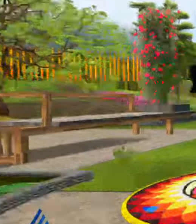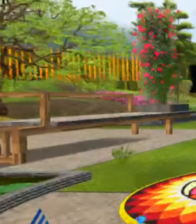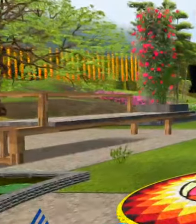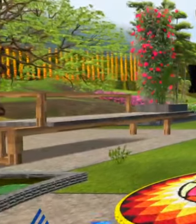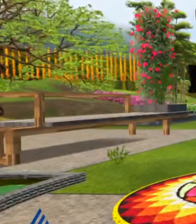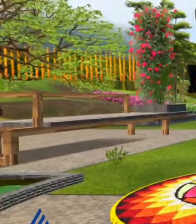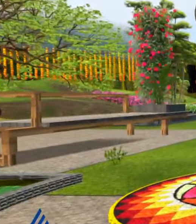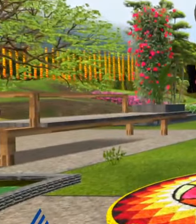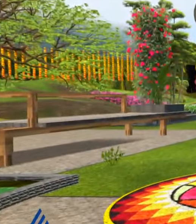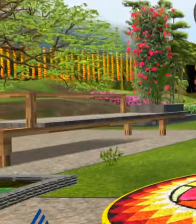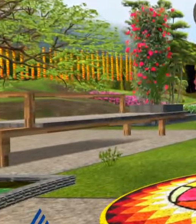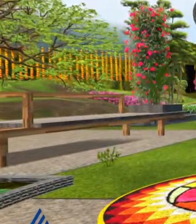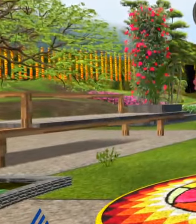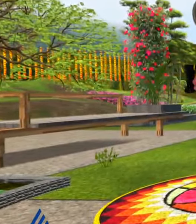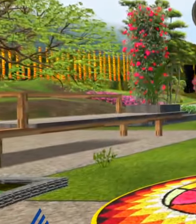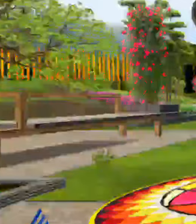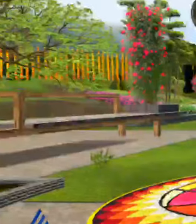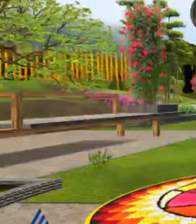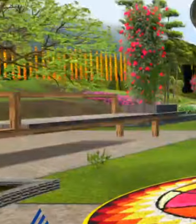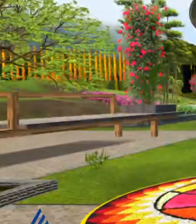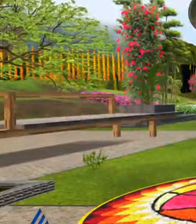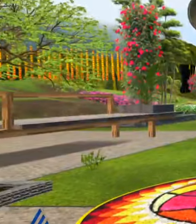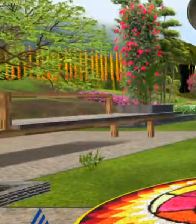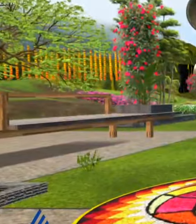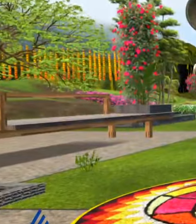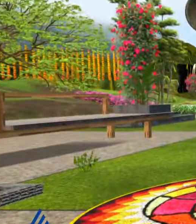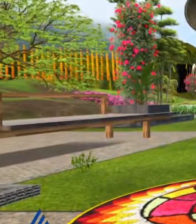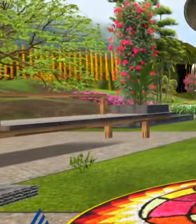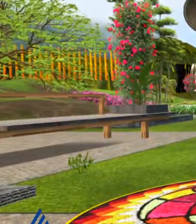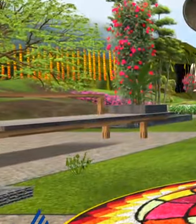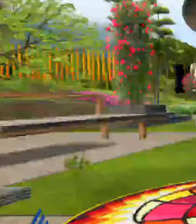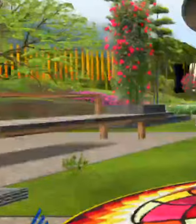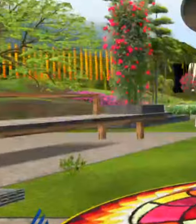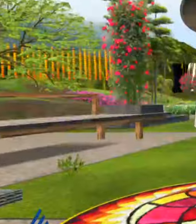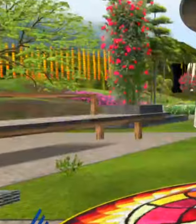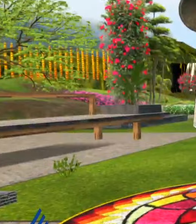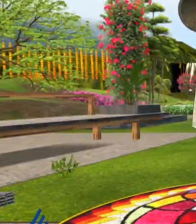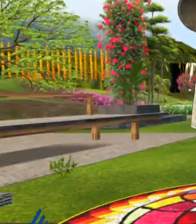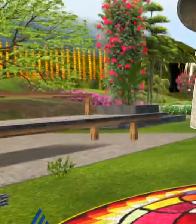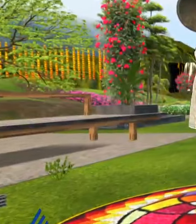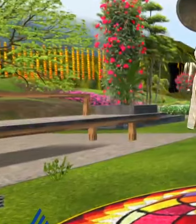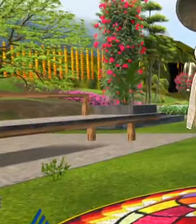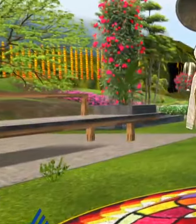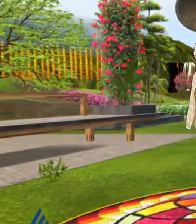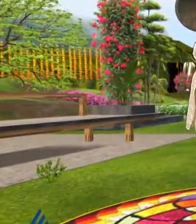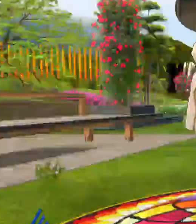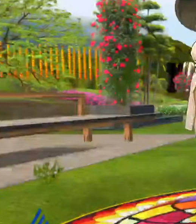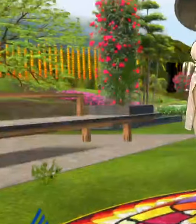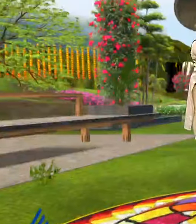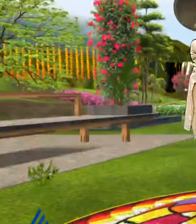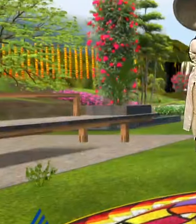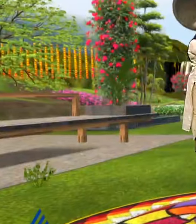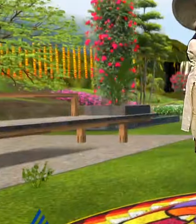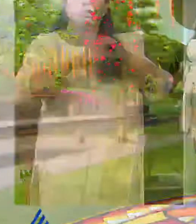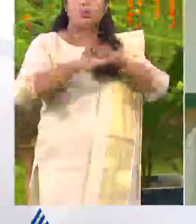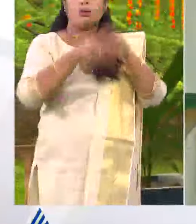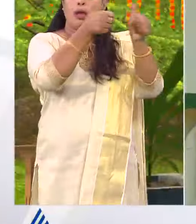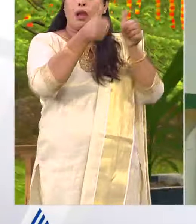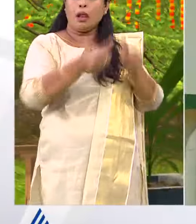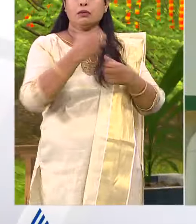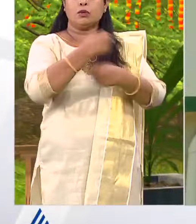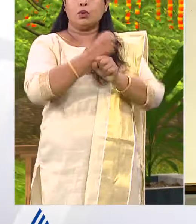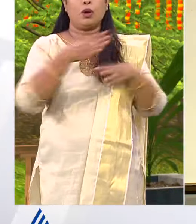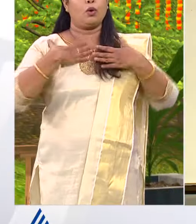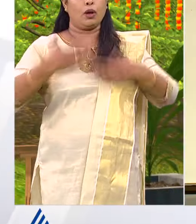മലപ്പുറത്ത് നടുവത്ത് യുവാവിന്റെ മരണത്തിന് കാരണം നിപ്പ എന്ന പ്രാഥമിക പരിശോധനാ ഫലം വന്നതോടെ യുവാവിന്റെ സമ്പർക്ക പട്ടിക തയ്യാറാക്കുകയാണ്